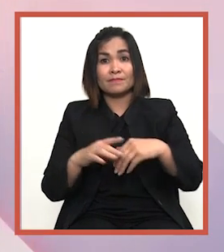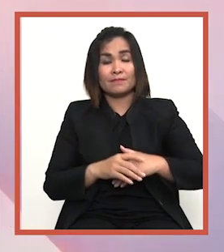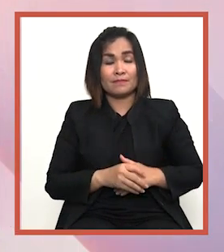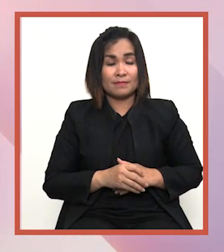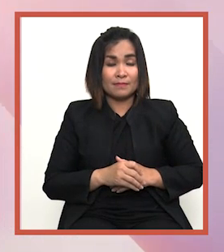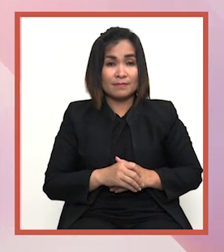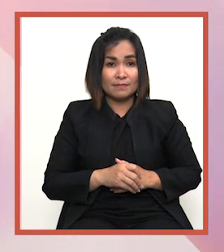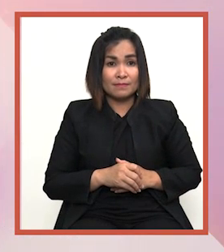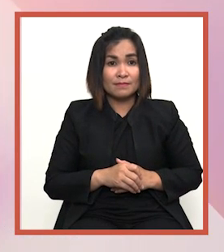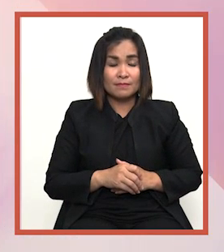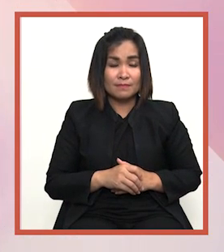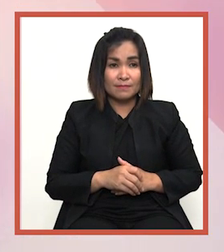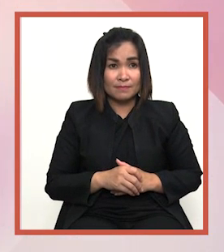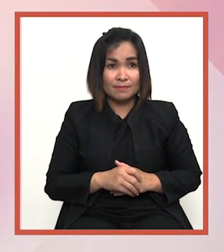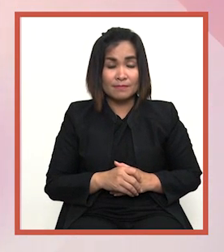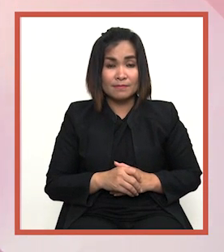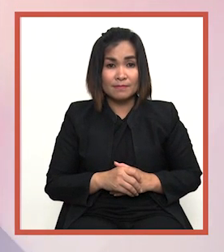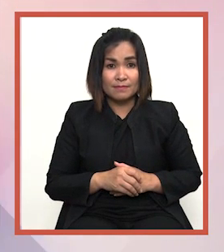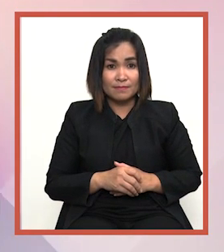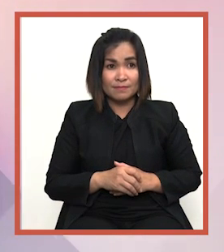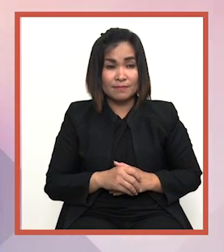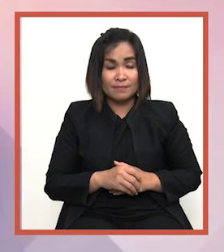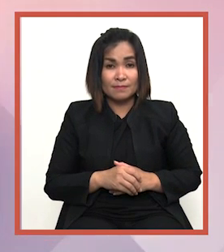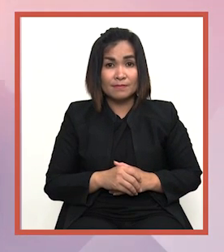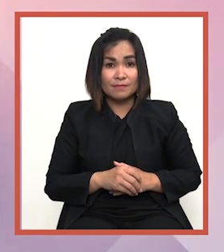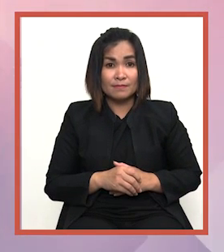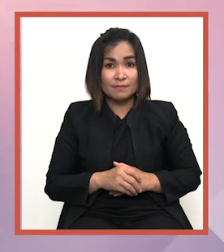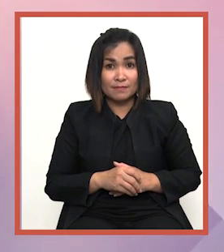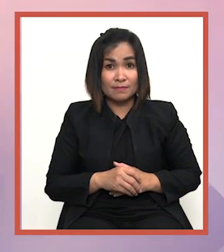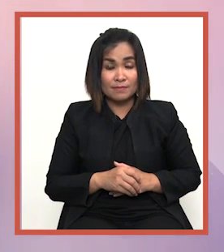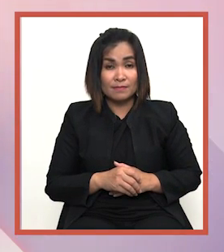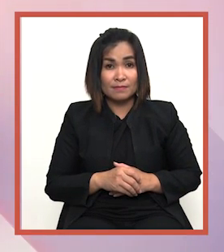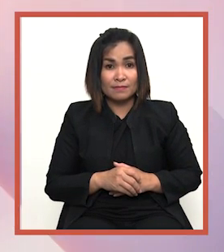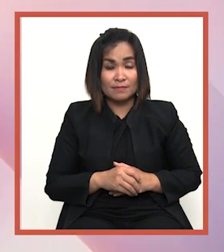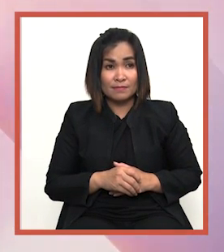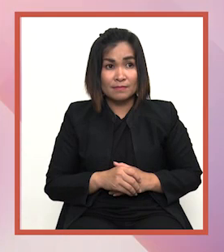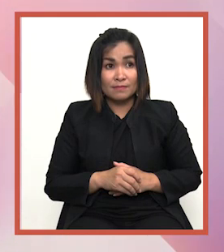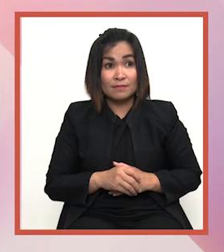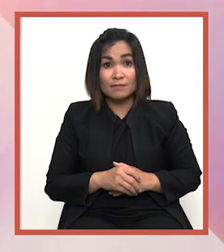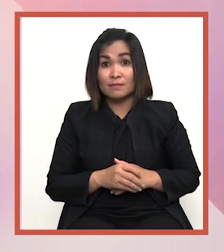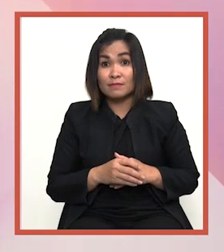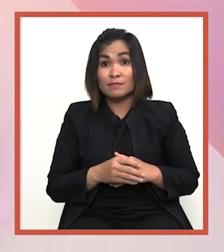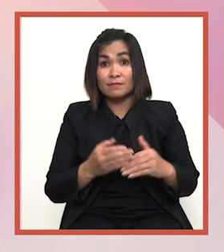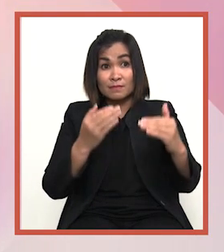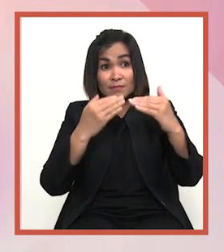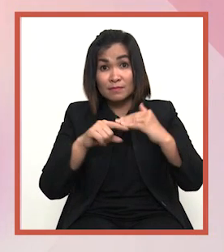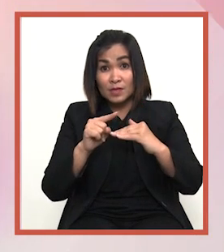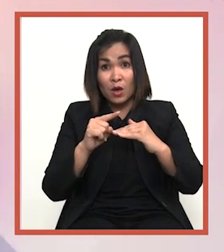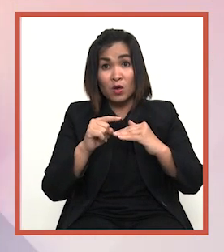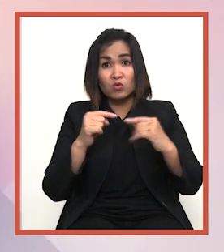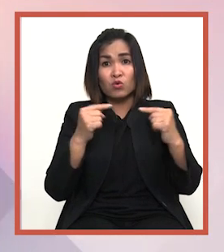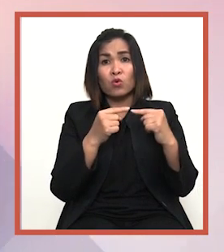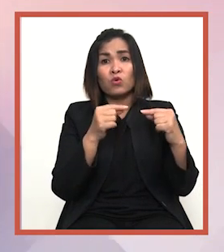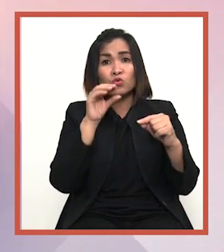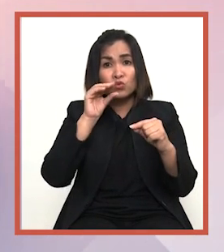ญลักษณ์เดียวกันนะครับสำหรับการจุดต่อสำหรับจุดต่อไม่แยกสายจุดต่อแยกสายนะครับค